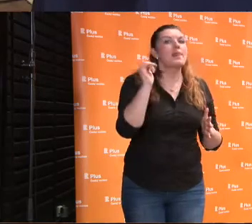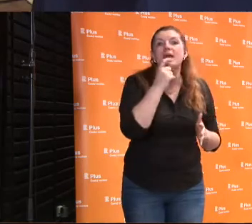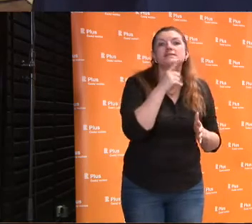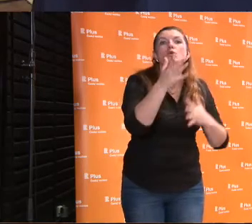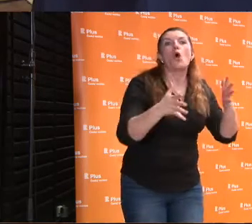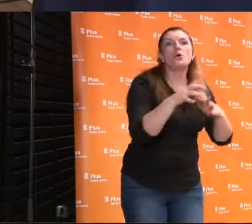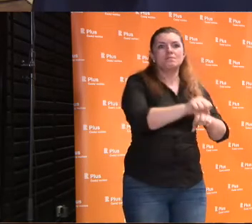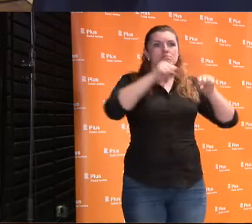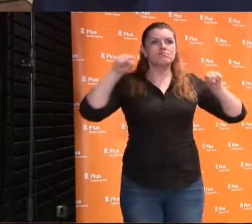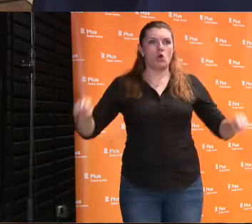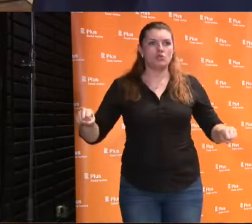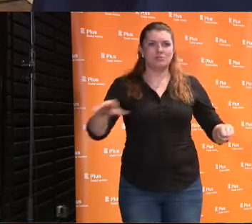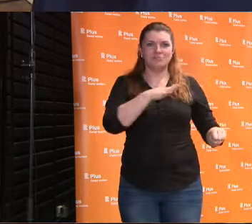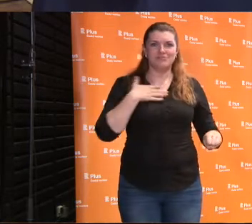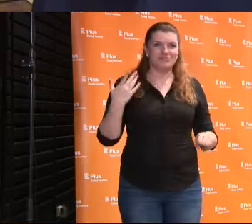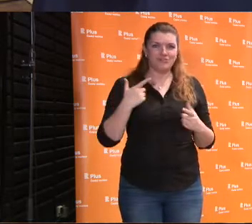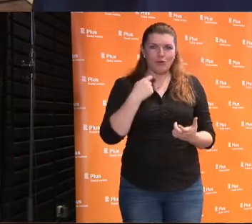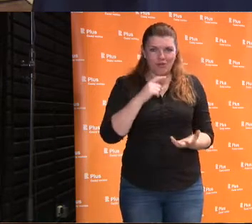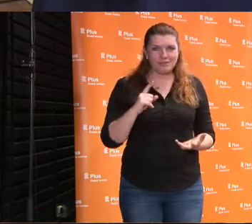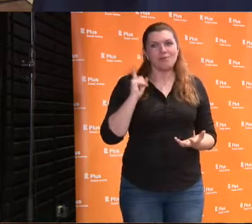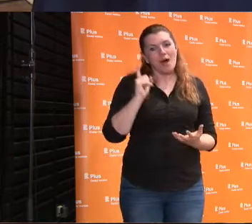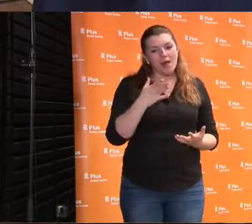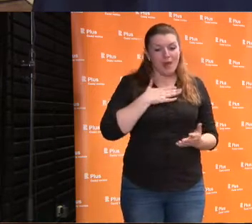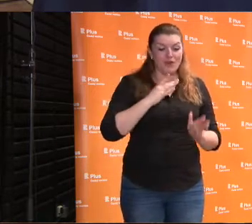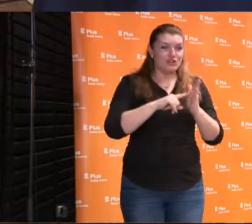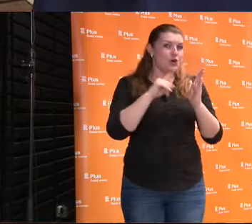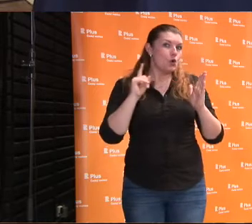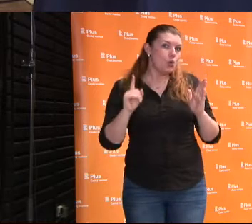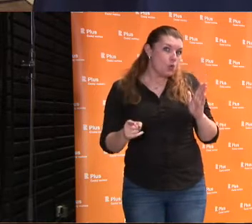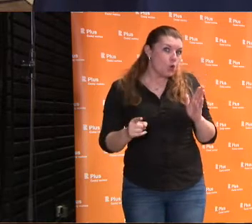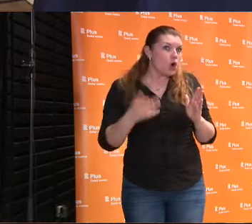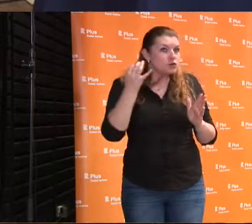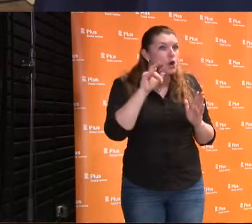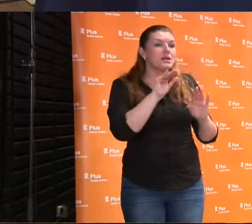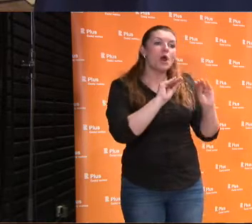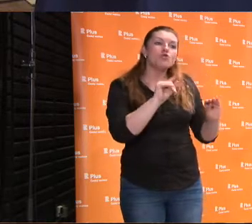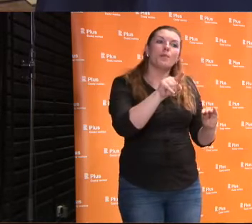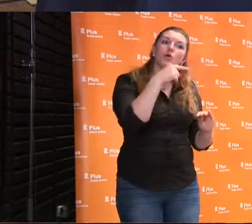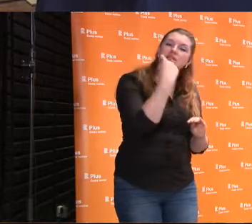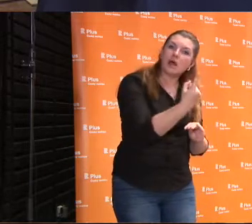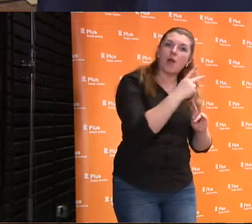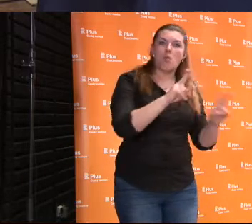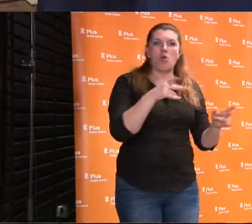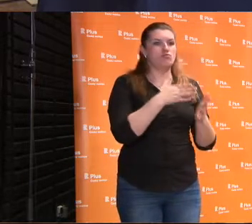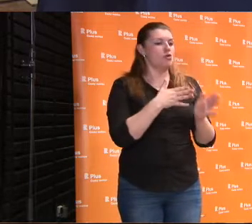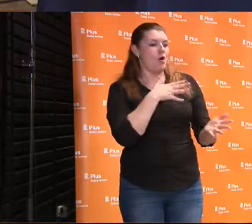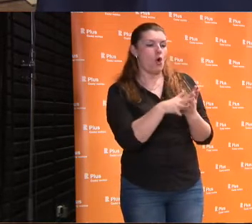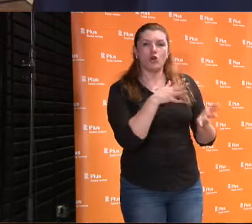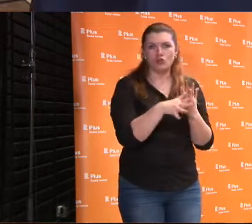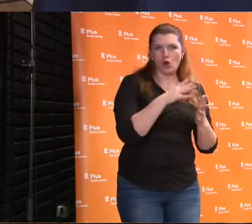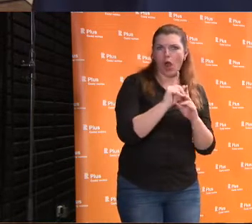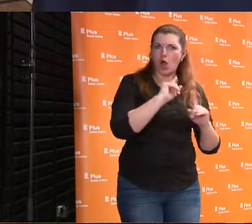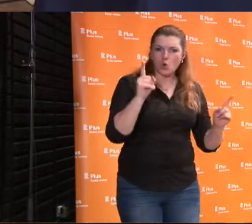moc. Čili naším úkolem je nepustit ho k tomu, aby mohl převzít moc, například kontrolou energetických zdrojů nebo